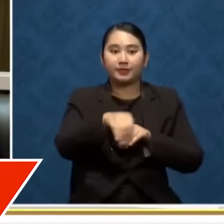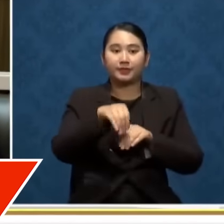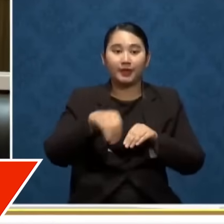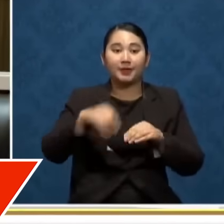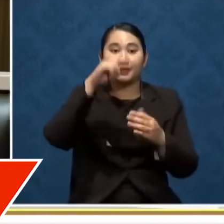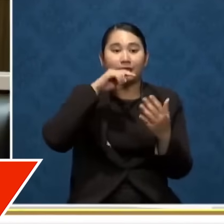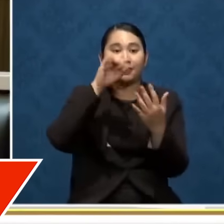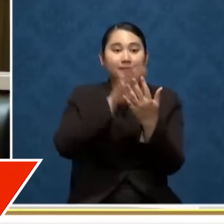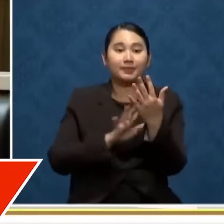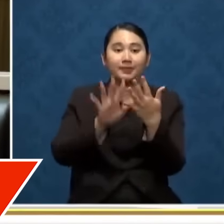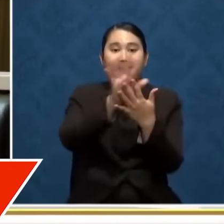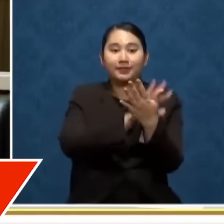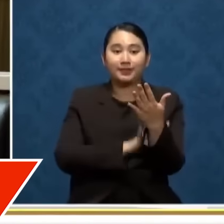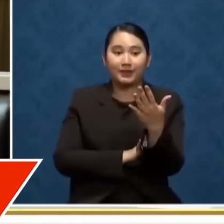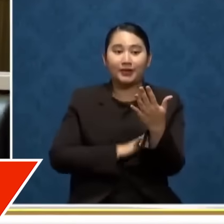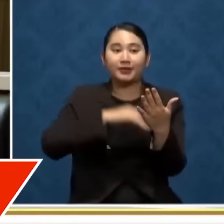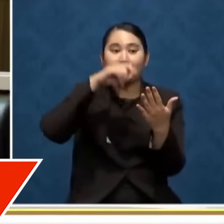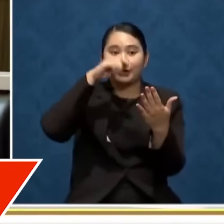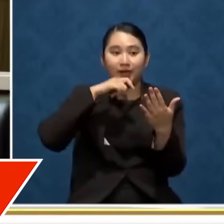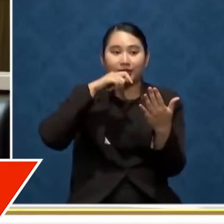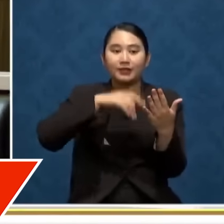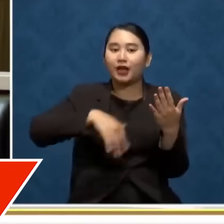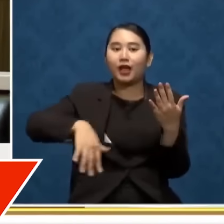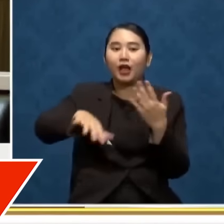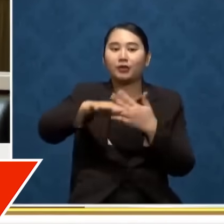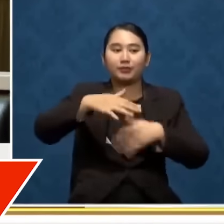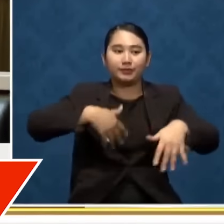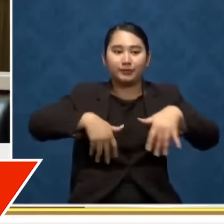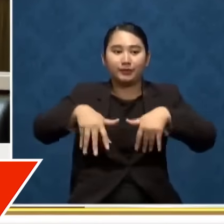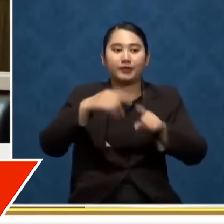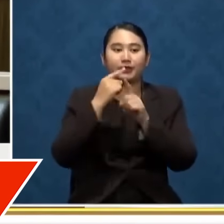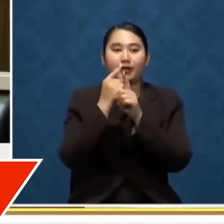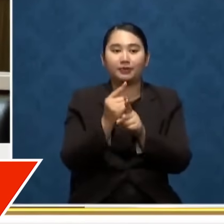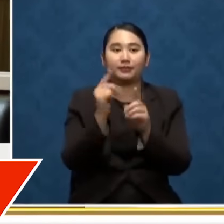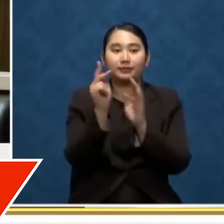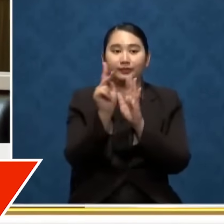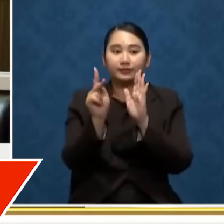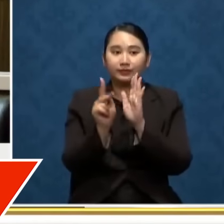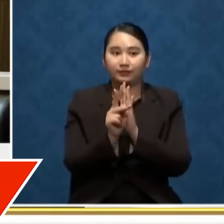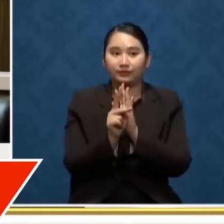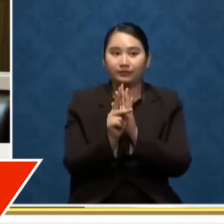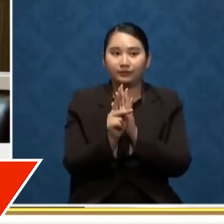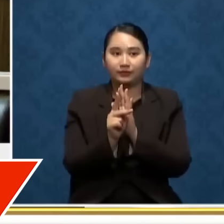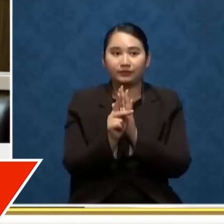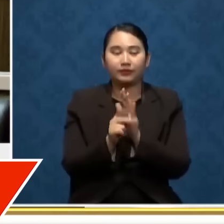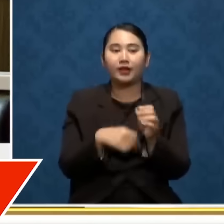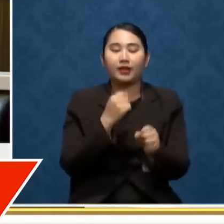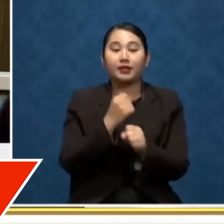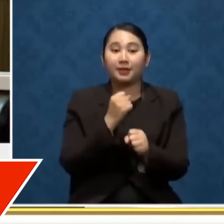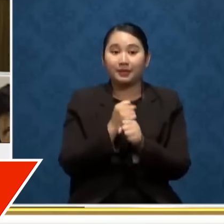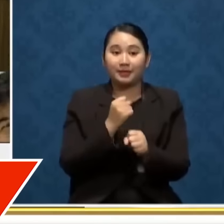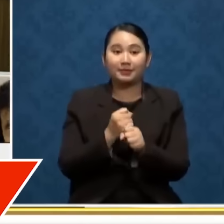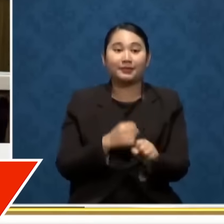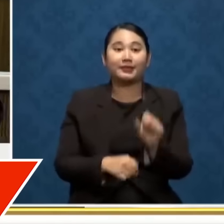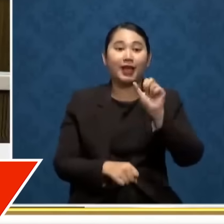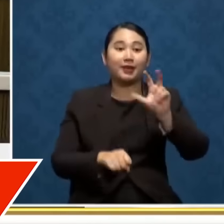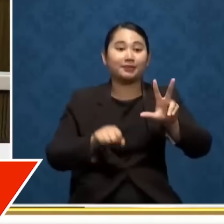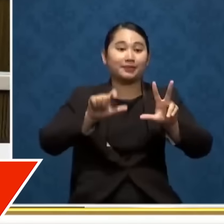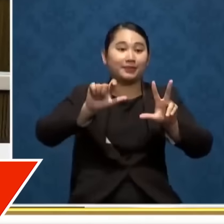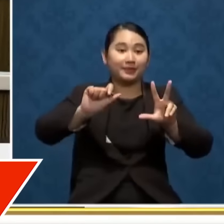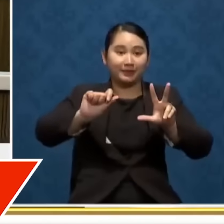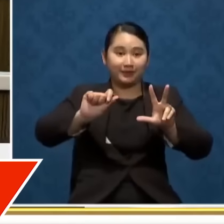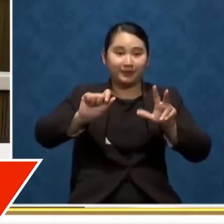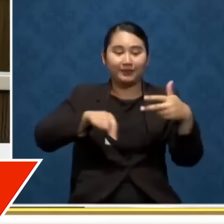ประเทศนะครับทุกพื้นที่นะครับแล้วก็ทุกชุมชนนะครับตามมาตรานี้ซึ่งท่านก็มีพันธกิจ 3A ครับ A แรก